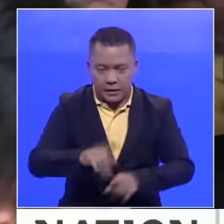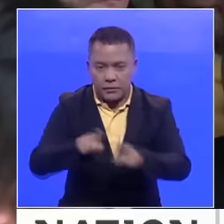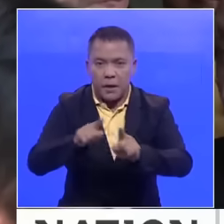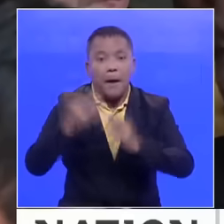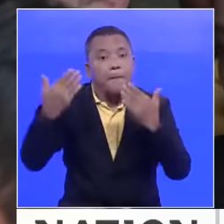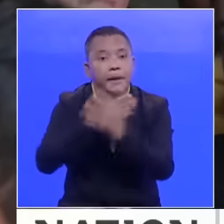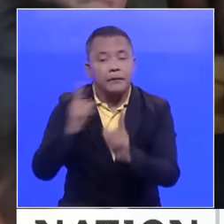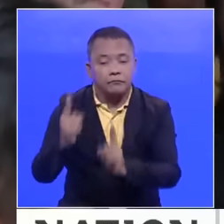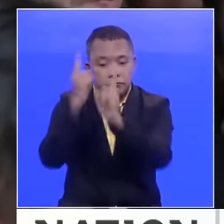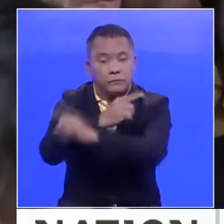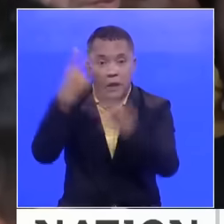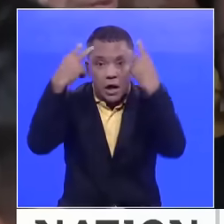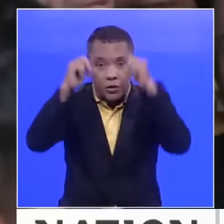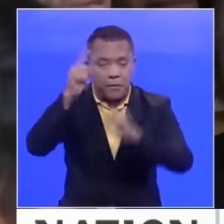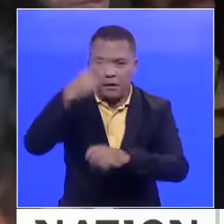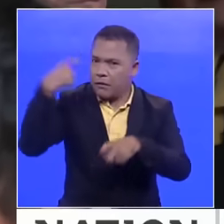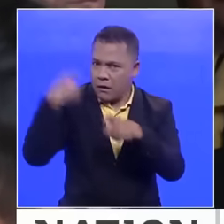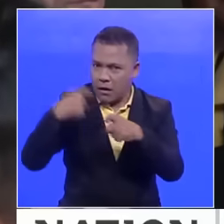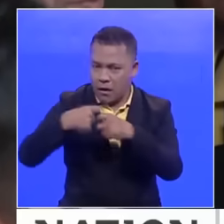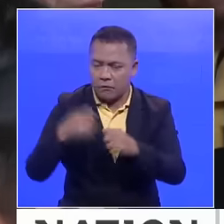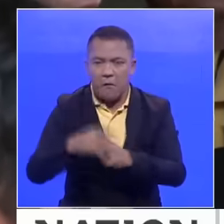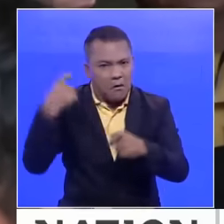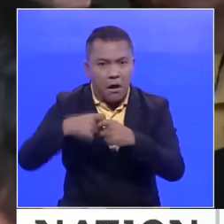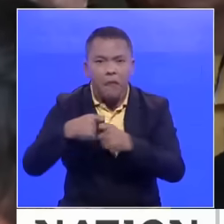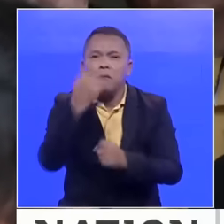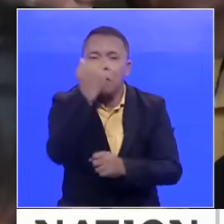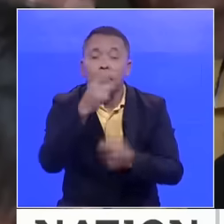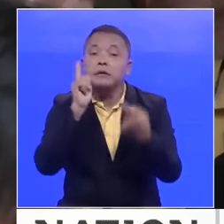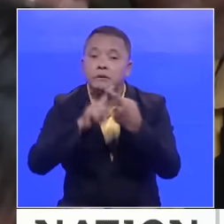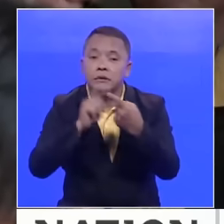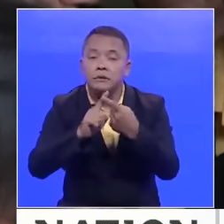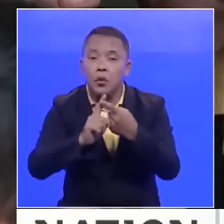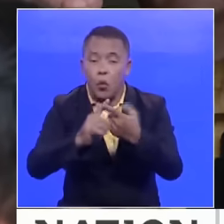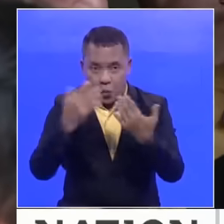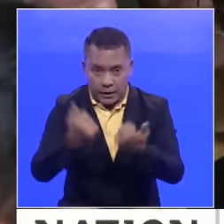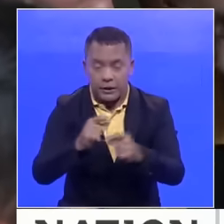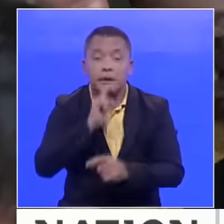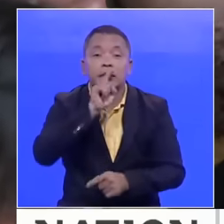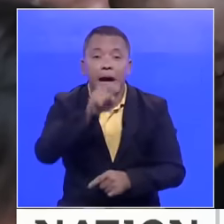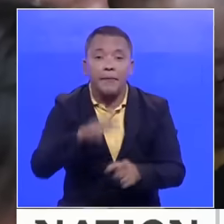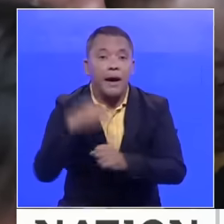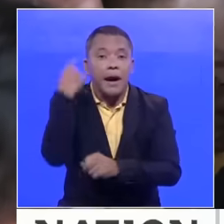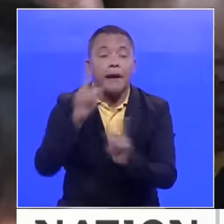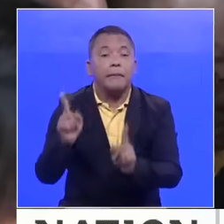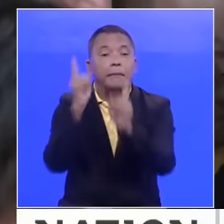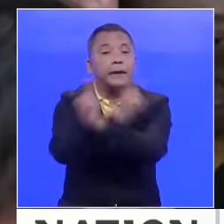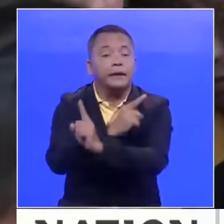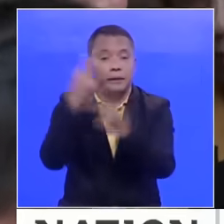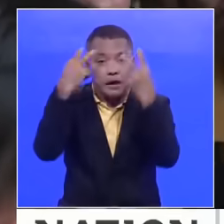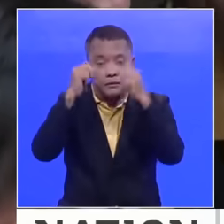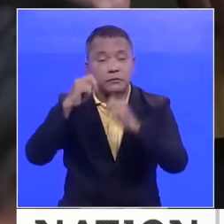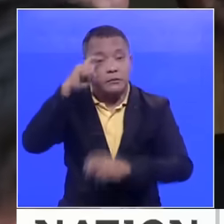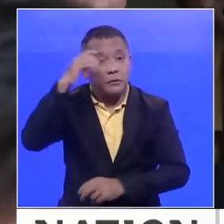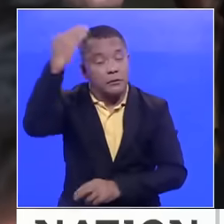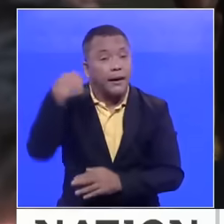ตัวนายกใหม่อันนั้นมันยากค่ะยากเพราะอะไรฮะ 1คือชั่วโมงเนี้ยถามหน่อยใครจะมาแทนนึกนึก